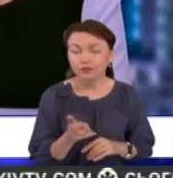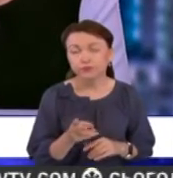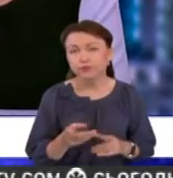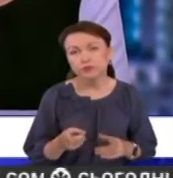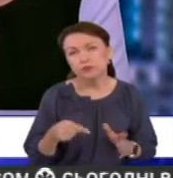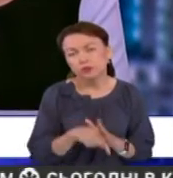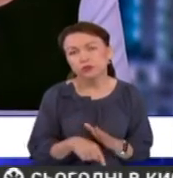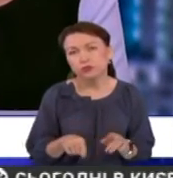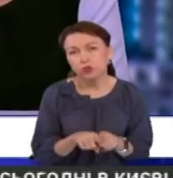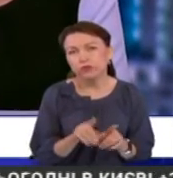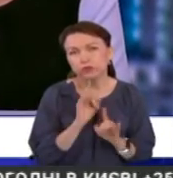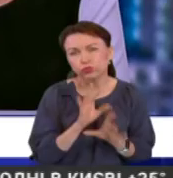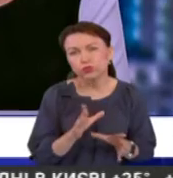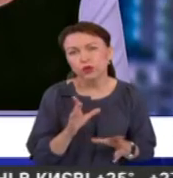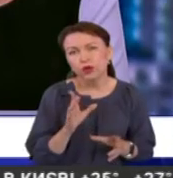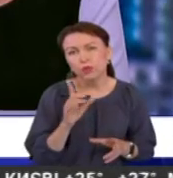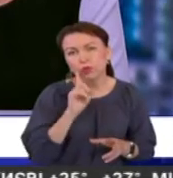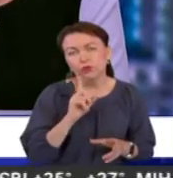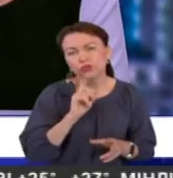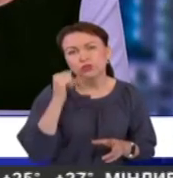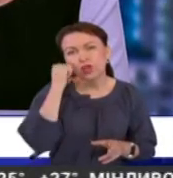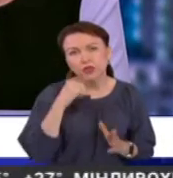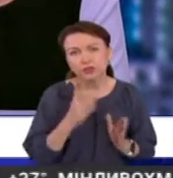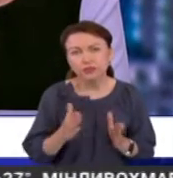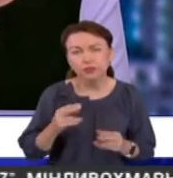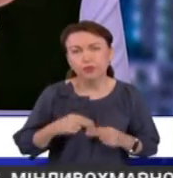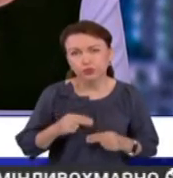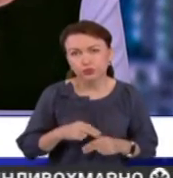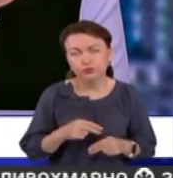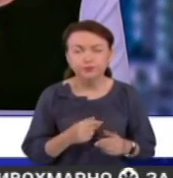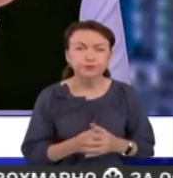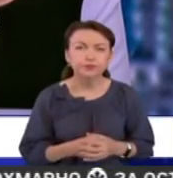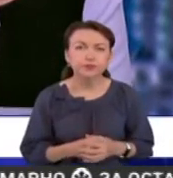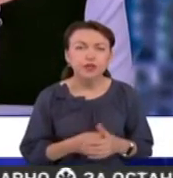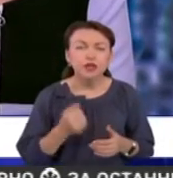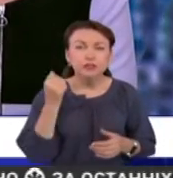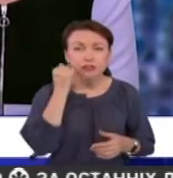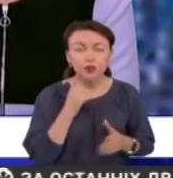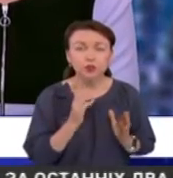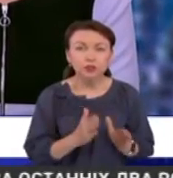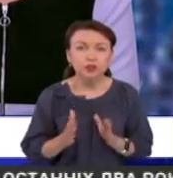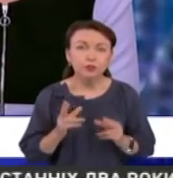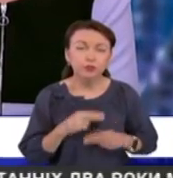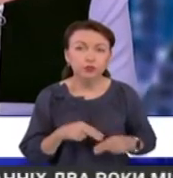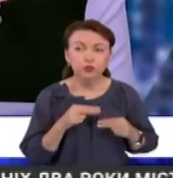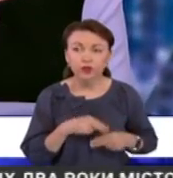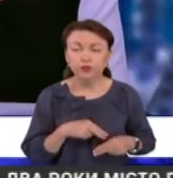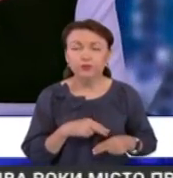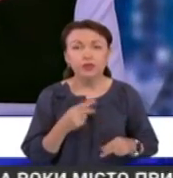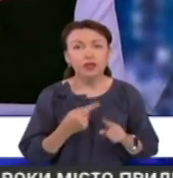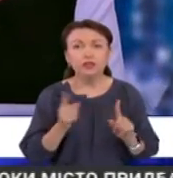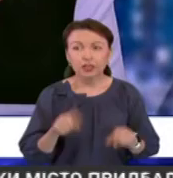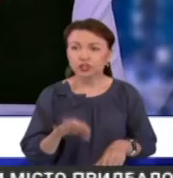там такого не буде, мабуть, вони працюють ще за старою системою, але за старою системою працювати